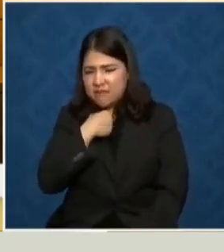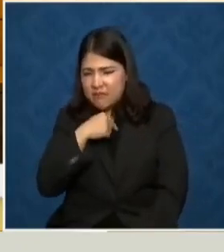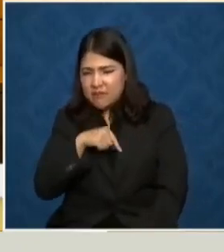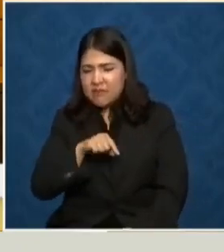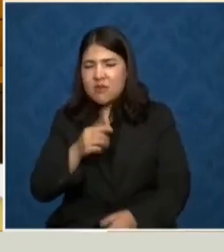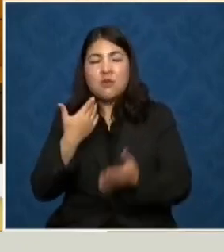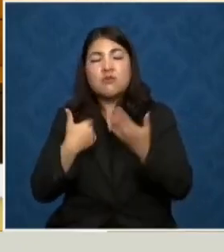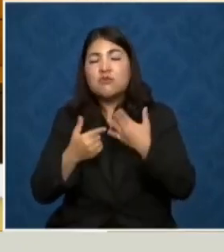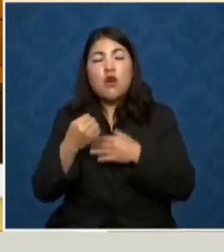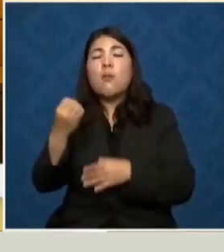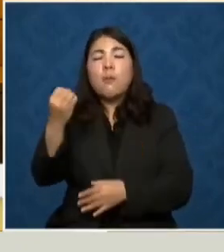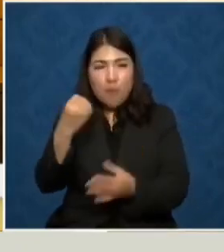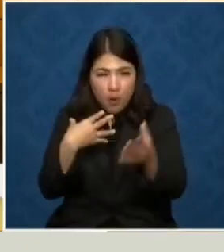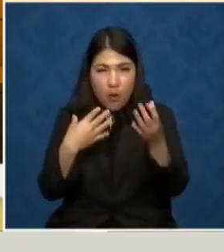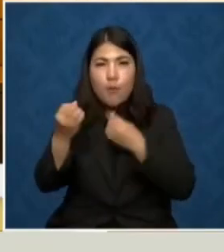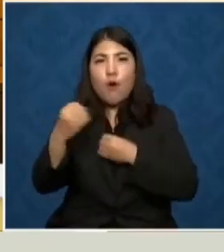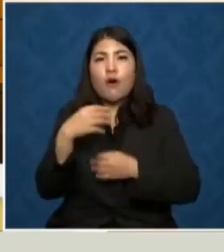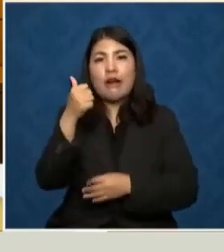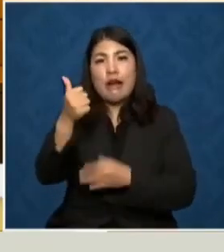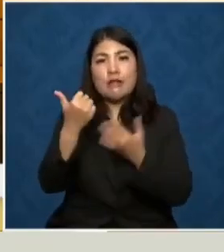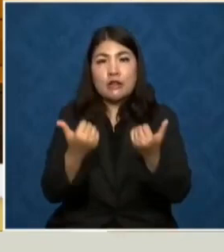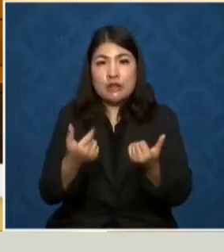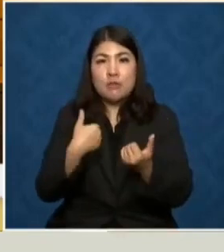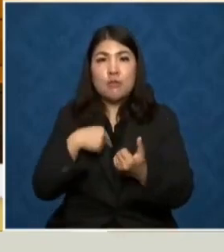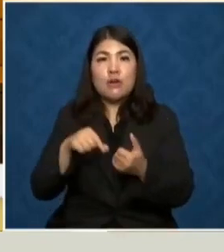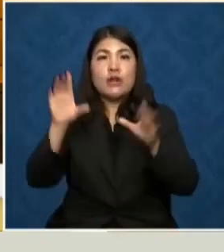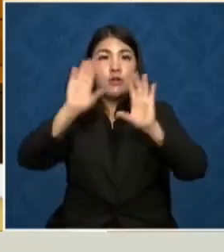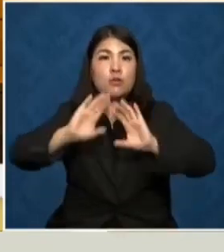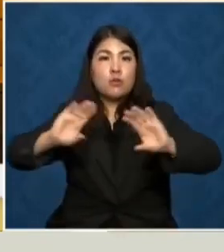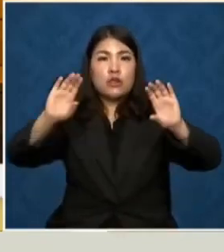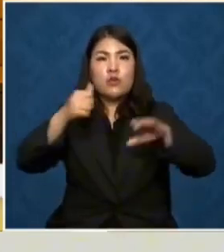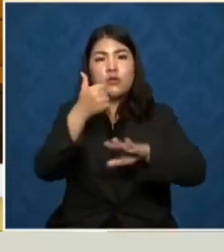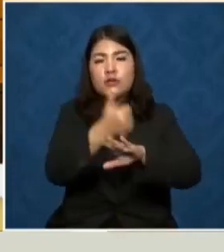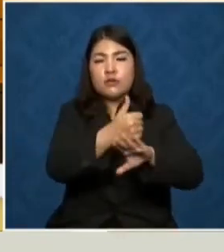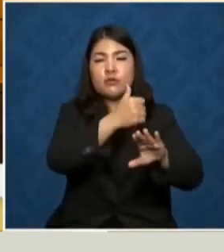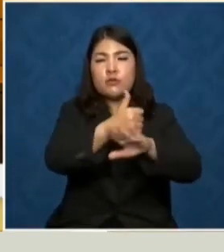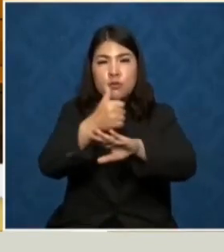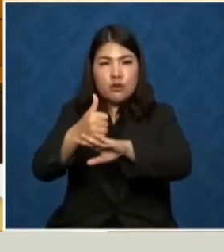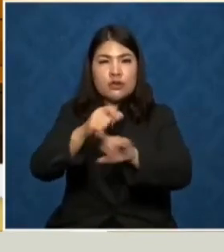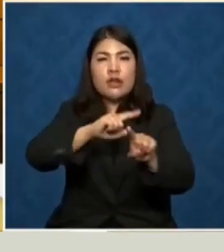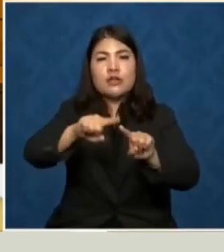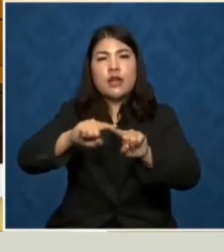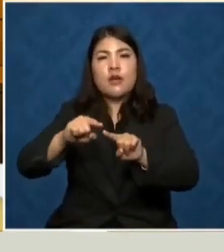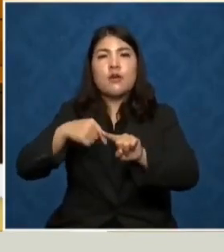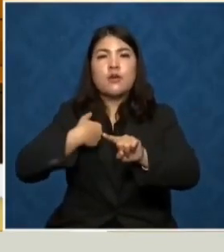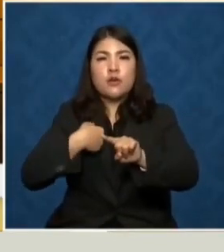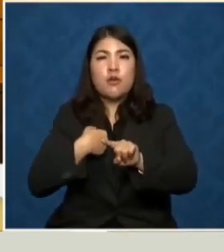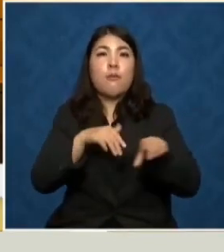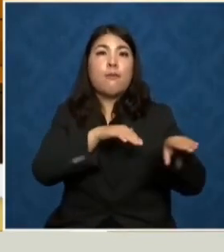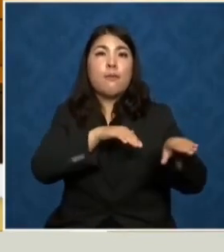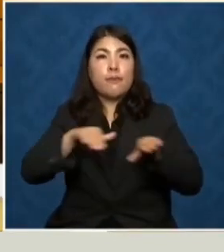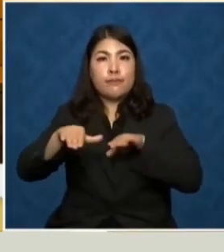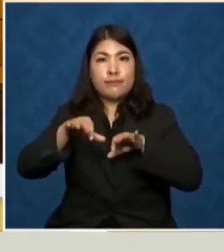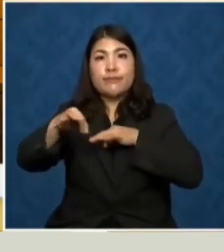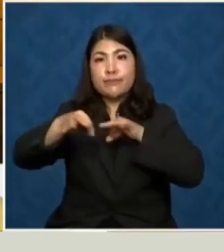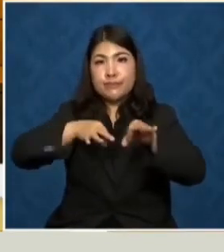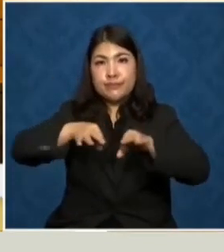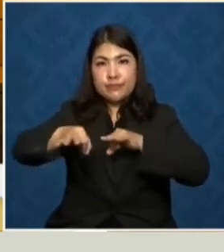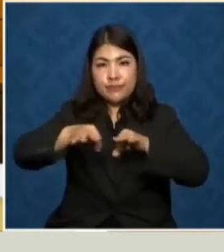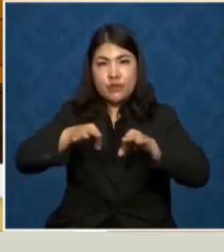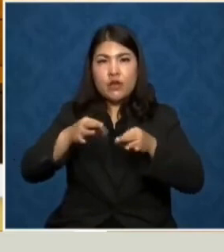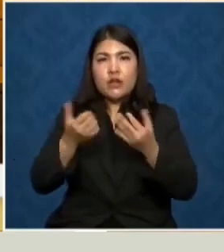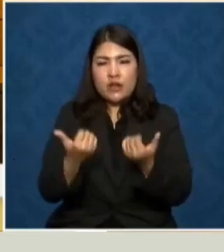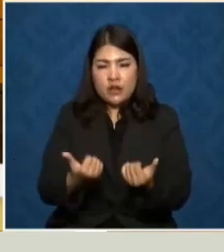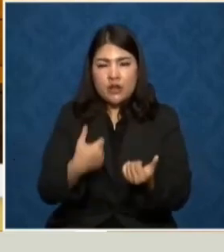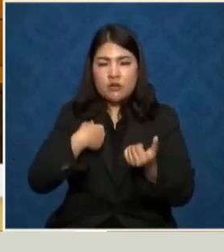ก็บอกมานะครับผมเชื่อว่ารัฐมนตรีทุกท่านในที่นี้พร้อมที่จะชี้แจงนะครับจากการที่เราทำงานมา6เดือนนะ